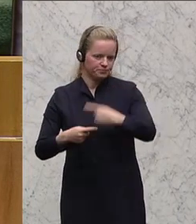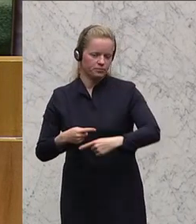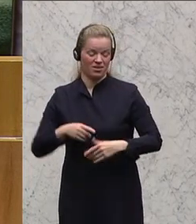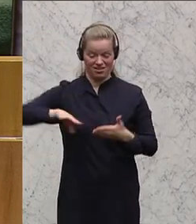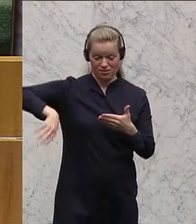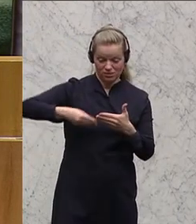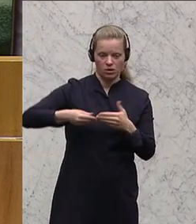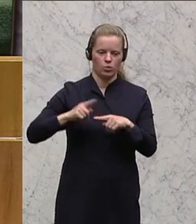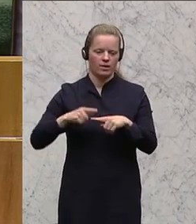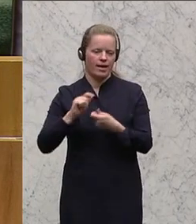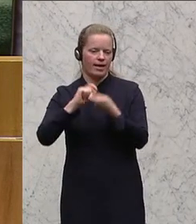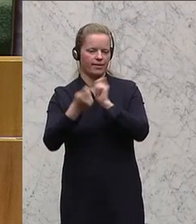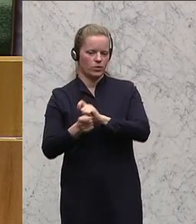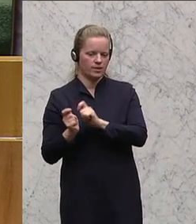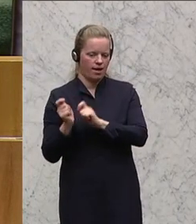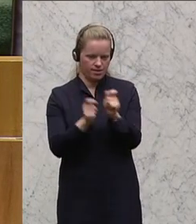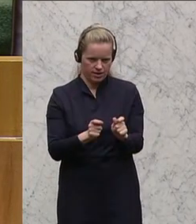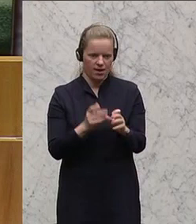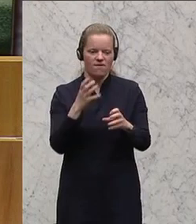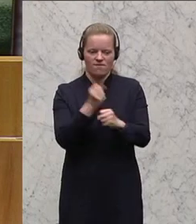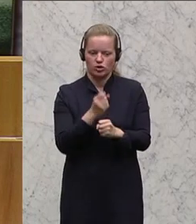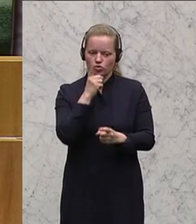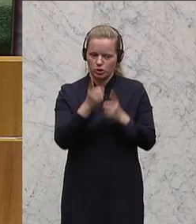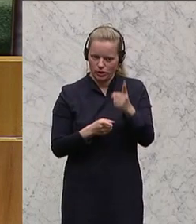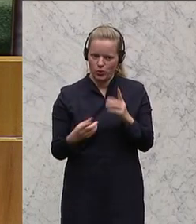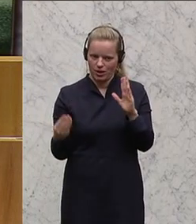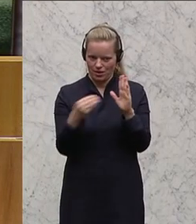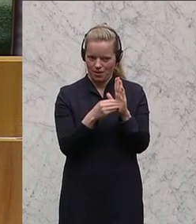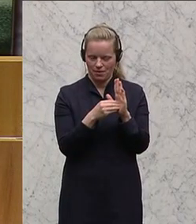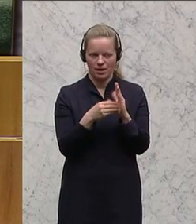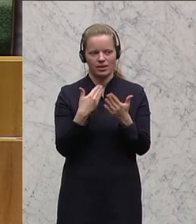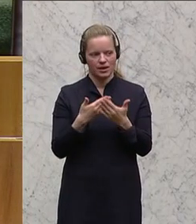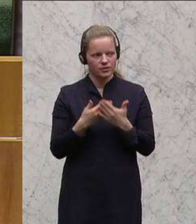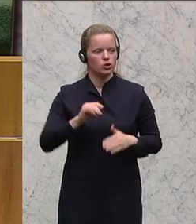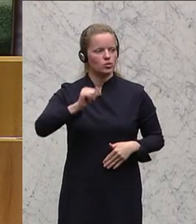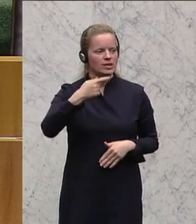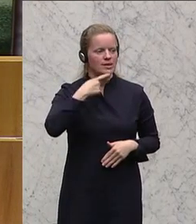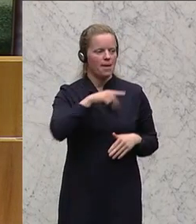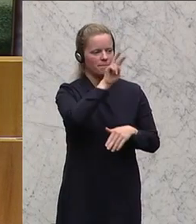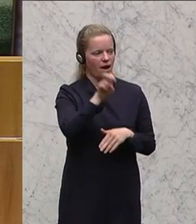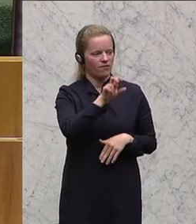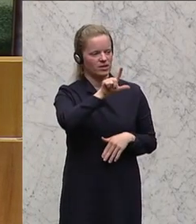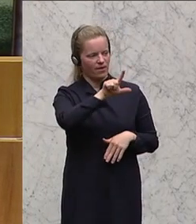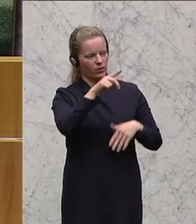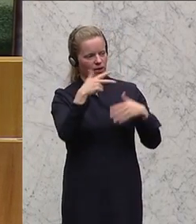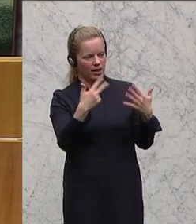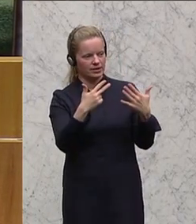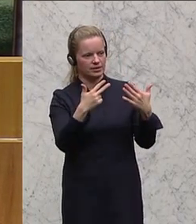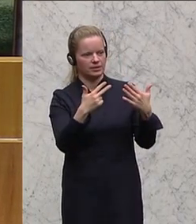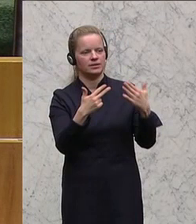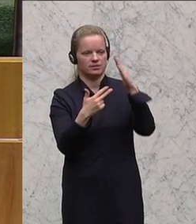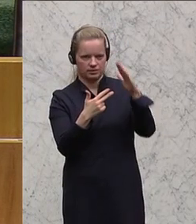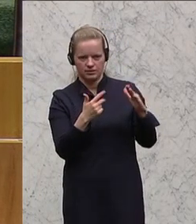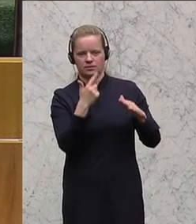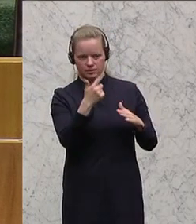Zusatz- bzw. Abänderungsantrag Verfassungsbestimmungen enthält, stelle ich zunächst im Sinne des § 82 Absatz 2 Ziffer